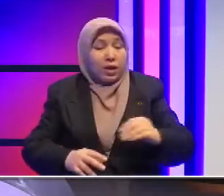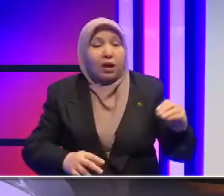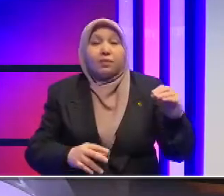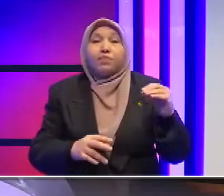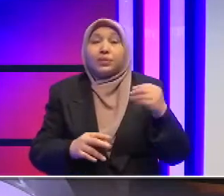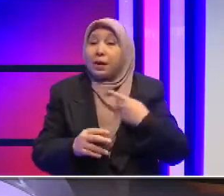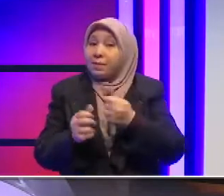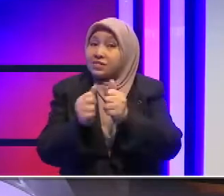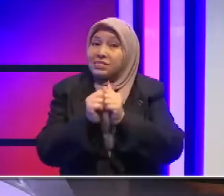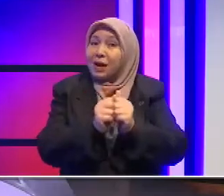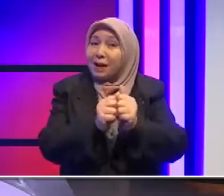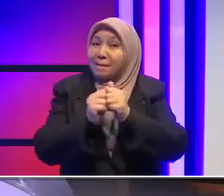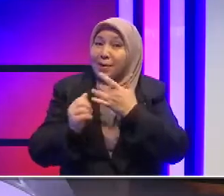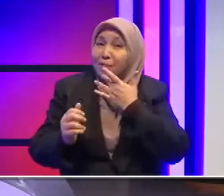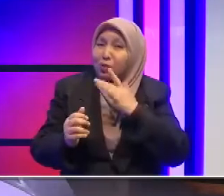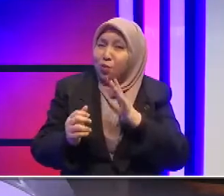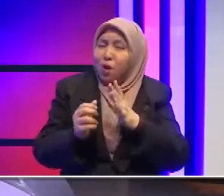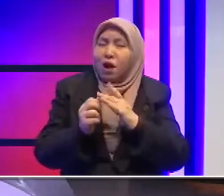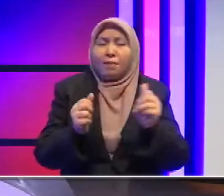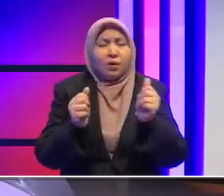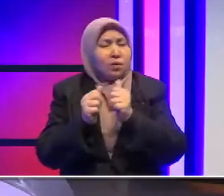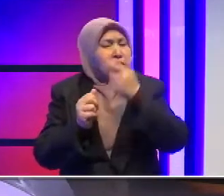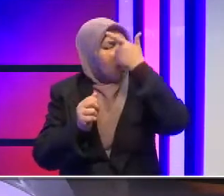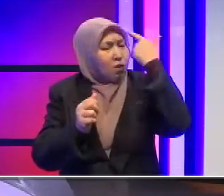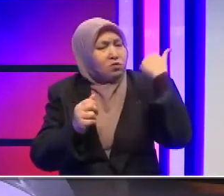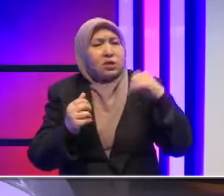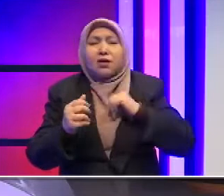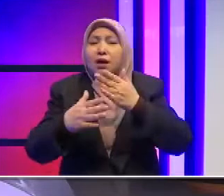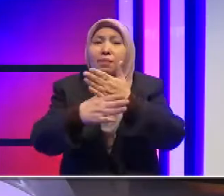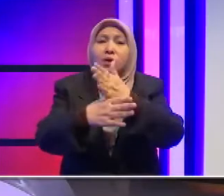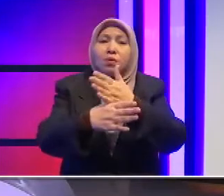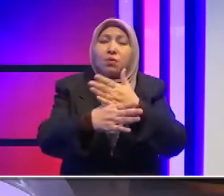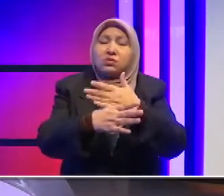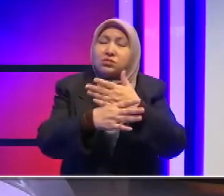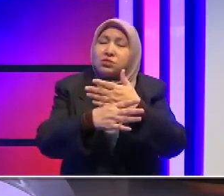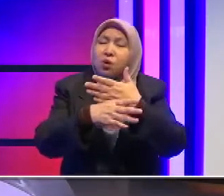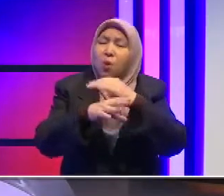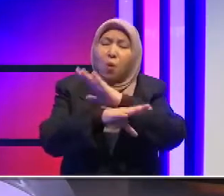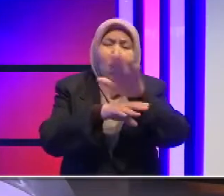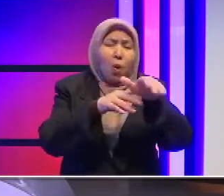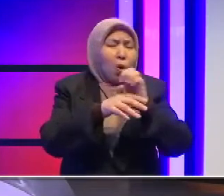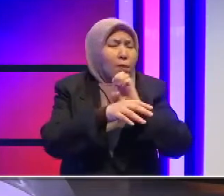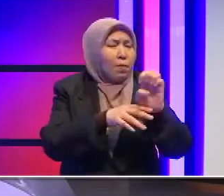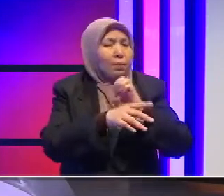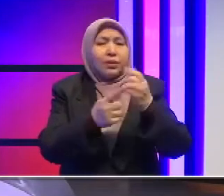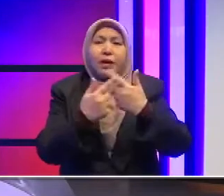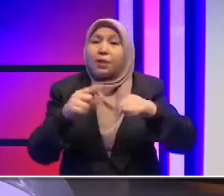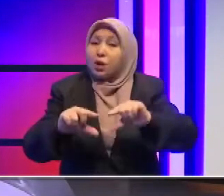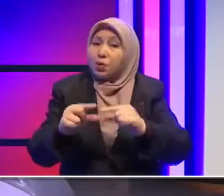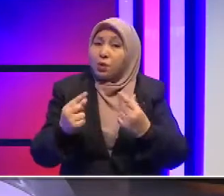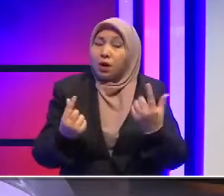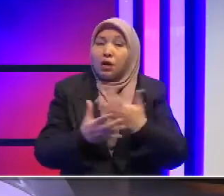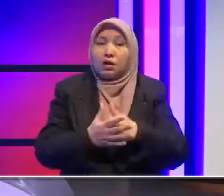kita bersama tetamu undangan yang akan berkongsi permata-permata daripada Al-Quran,